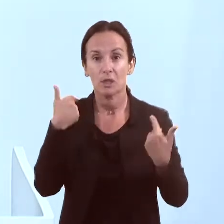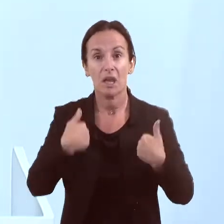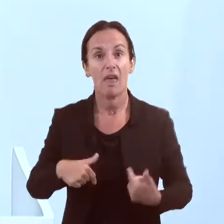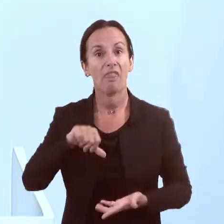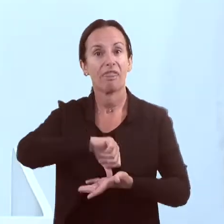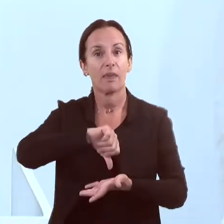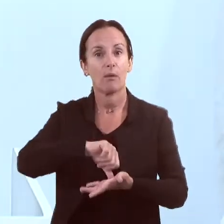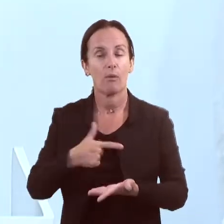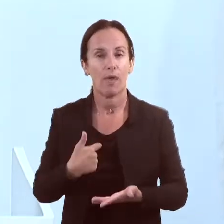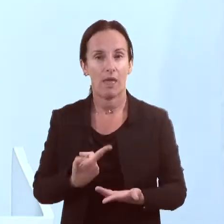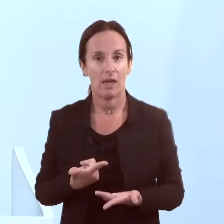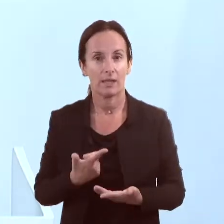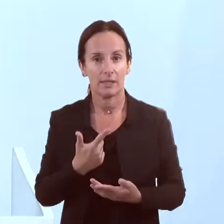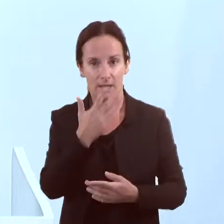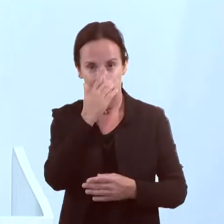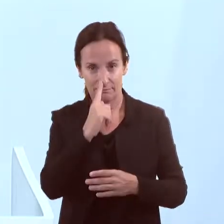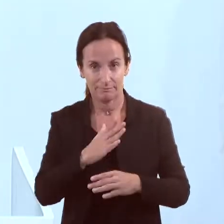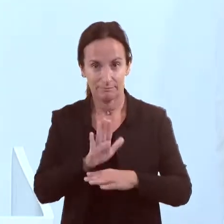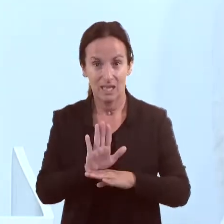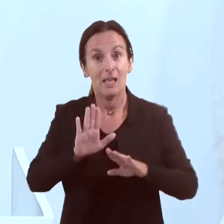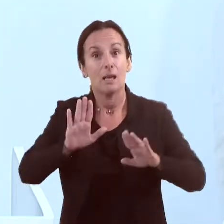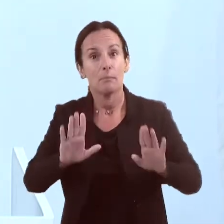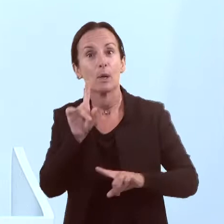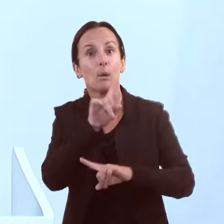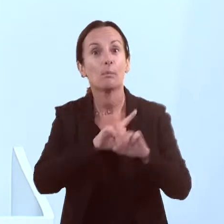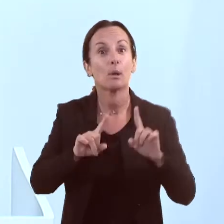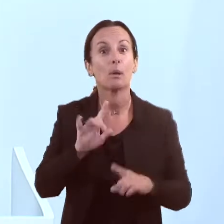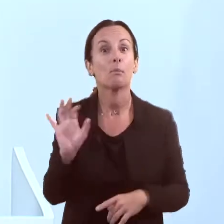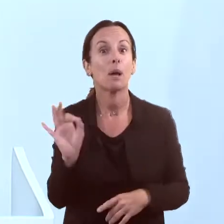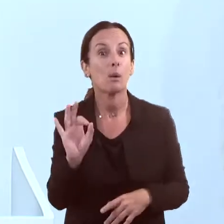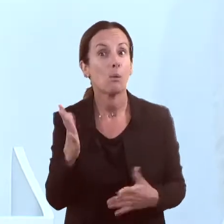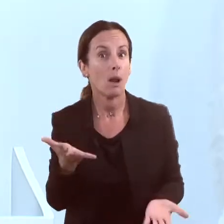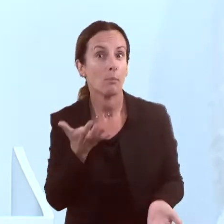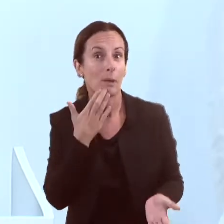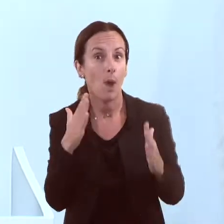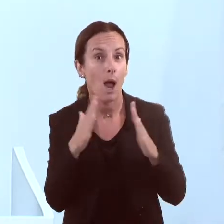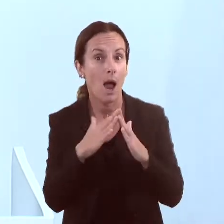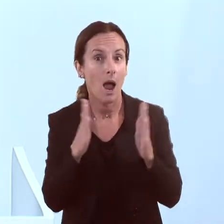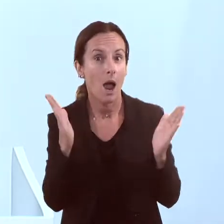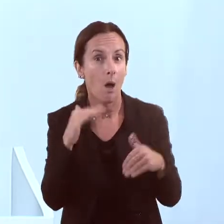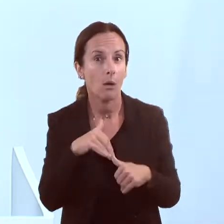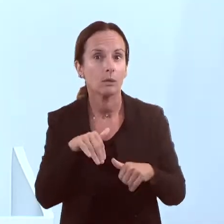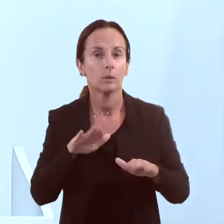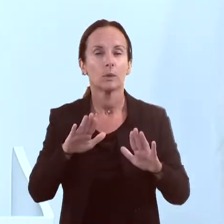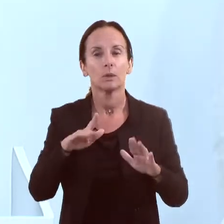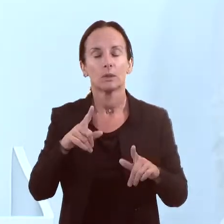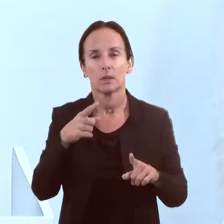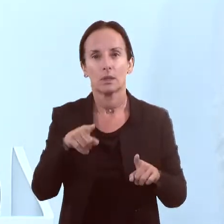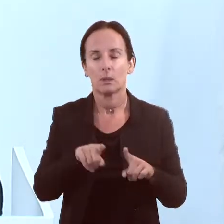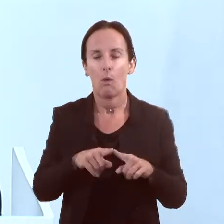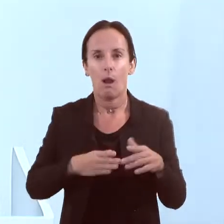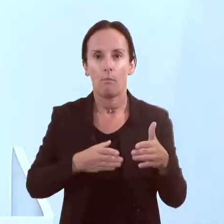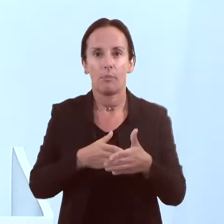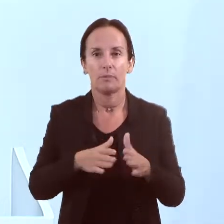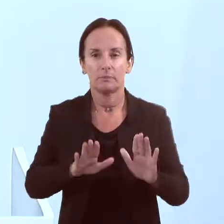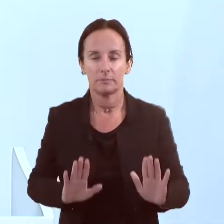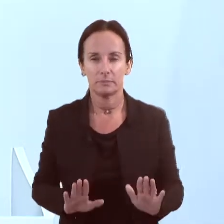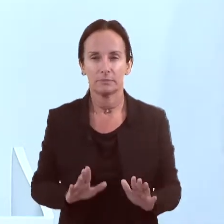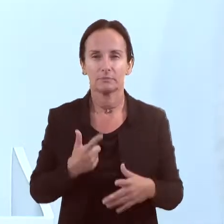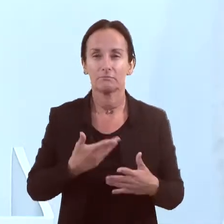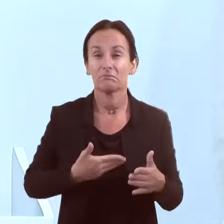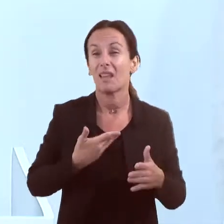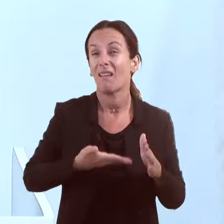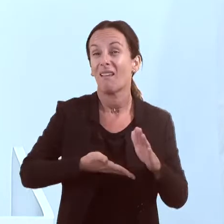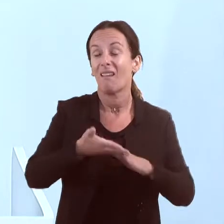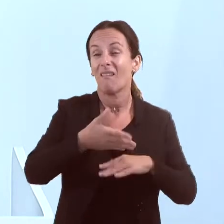si el tractament és una llar, aquí la cosa ja és més complicada. Grans hi tornaran tots. Patir una malaltia tal